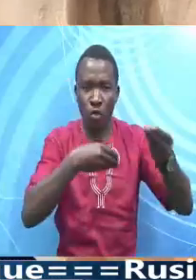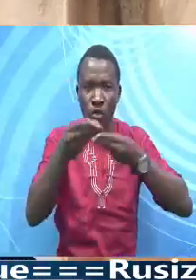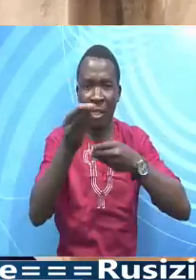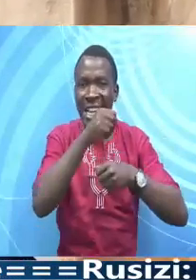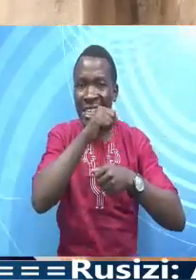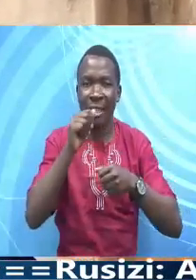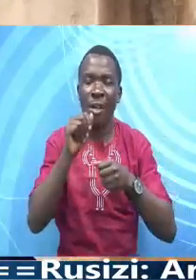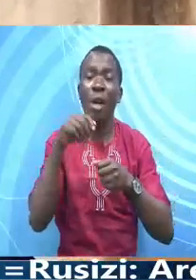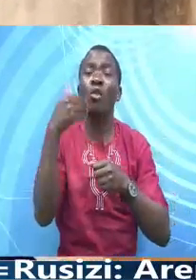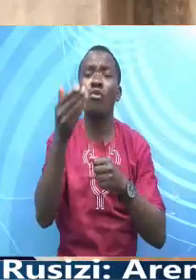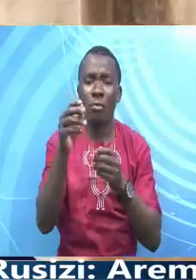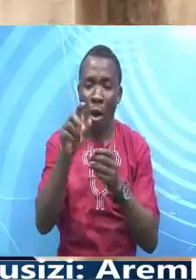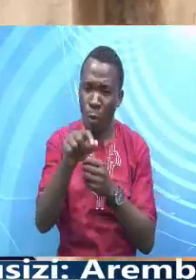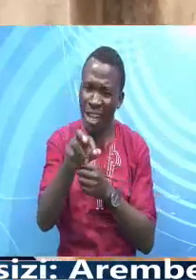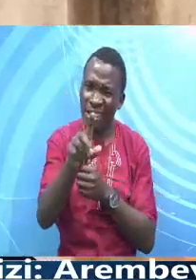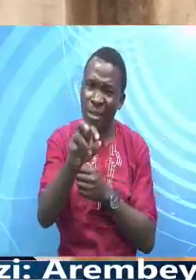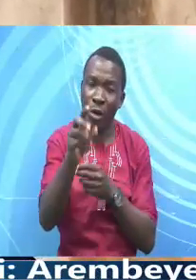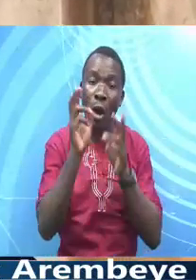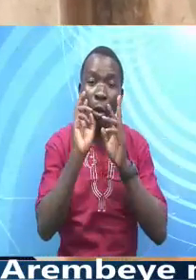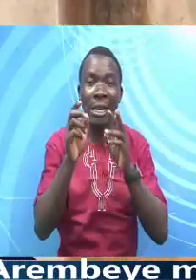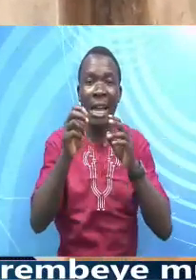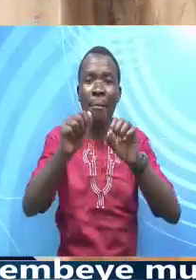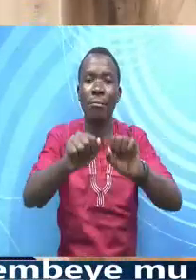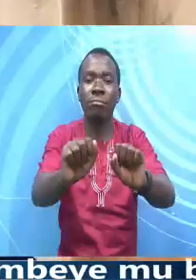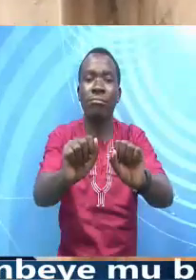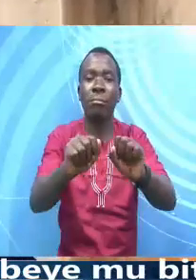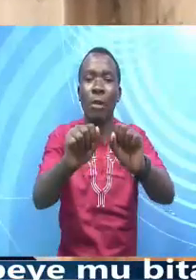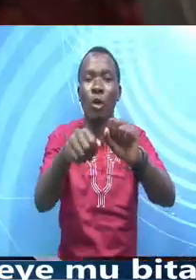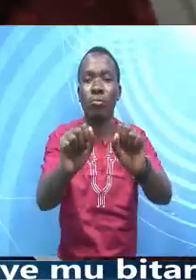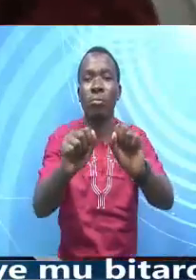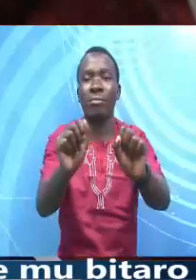ugasanga moto ziri kuzana inyama